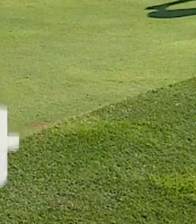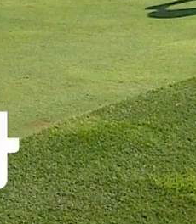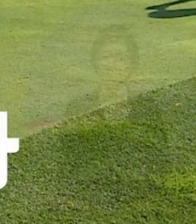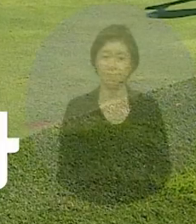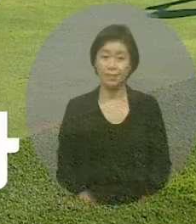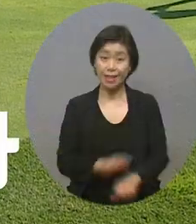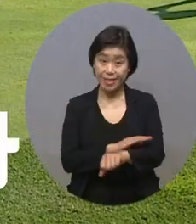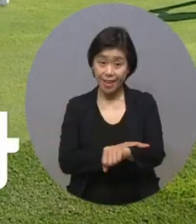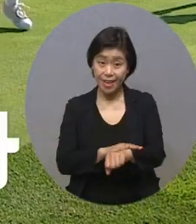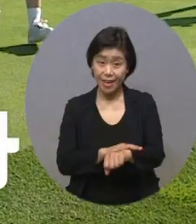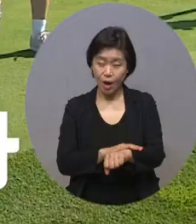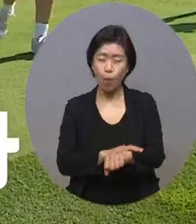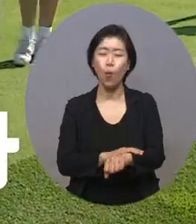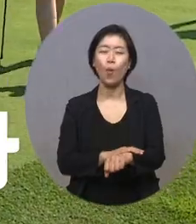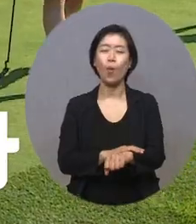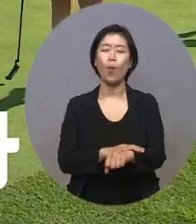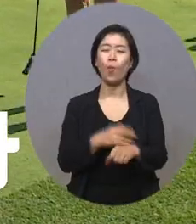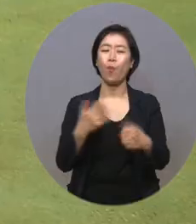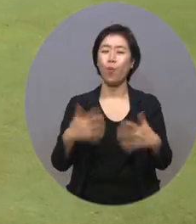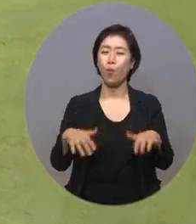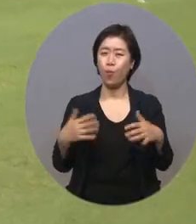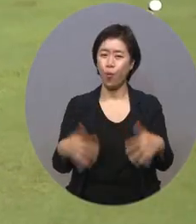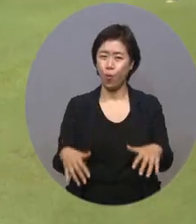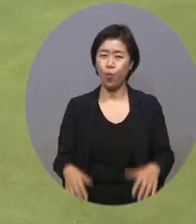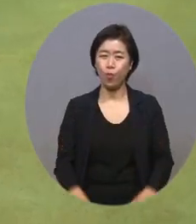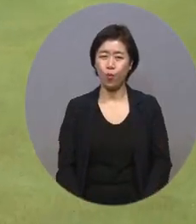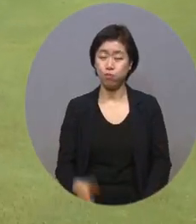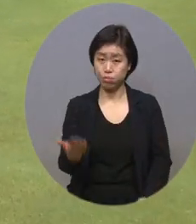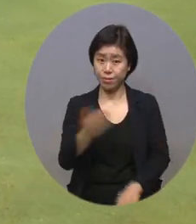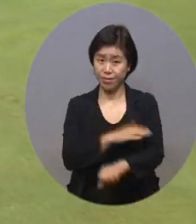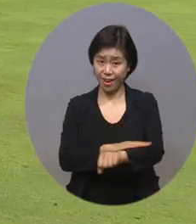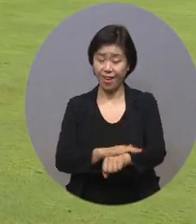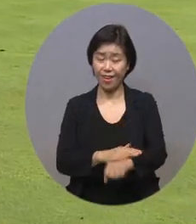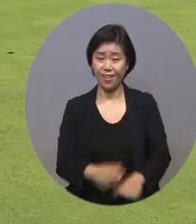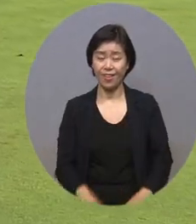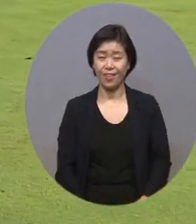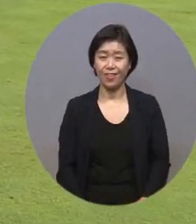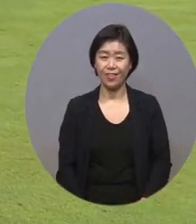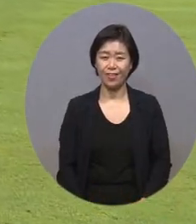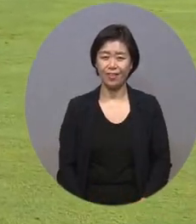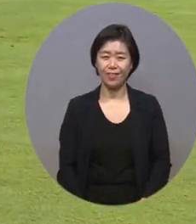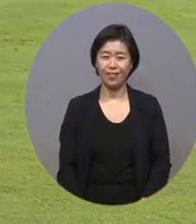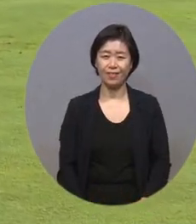나이스! 와, 연아야. 예. 너 진짜 잘 친다, 연아야.